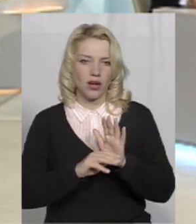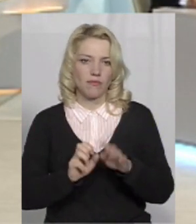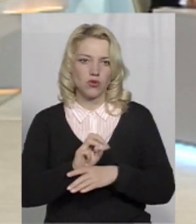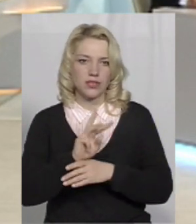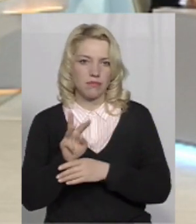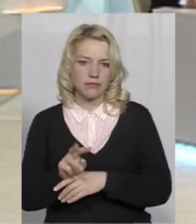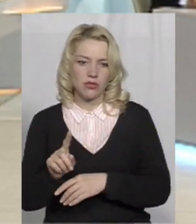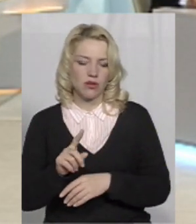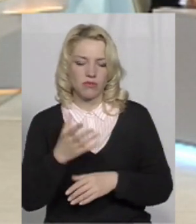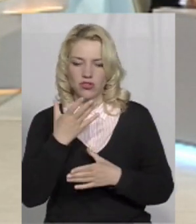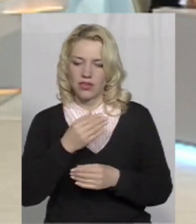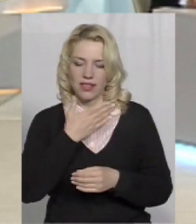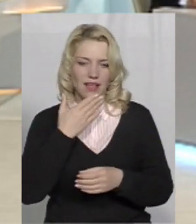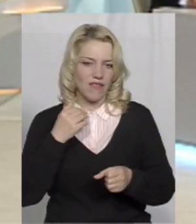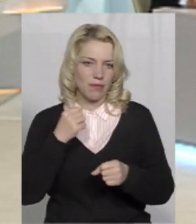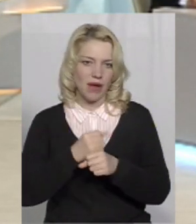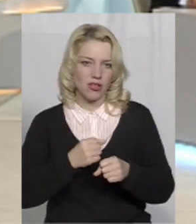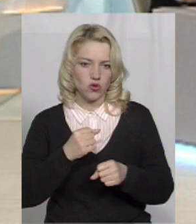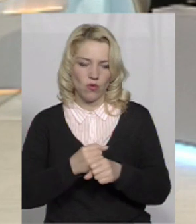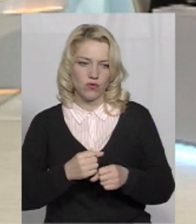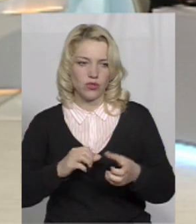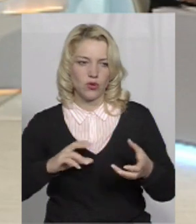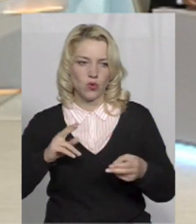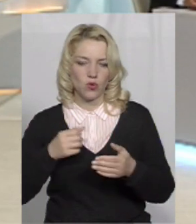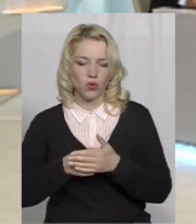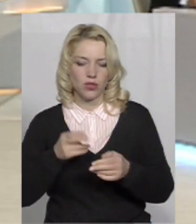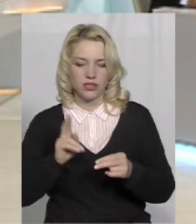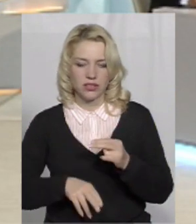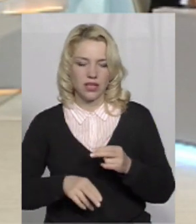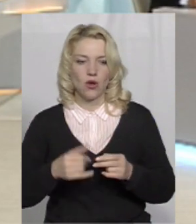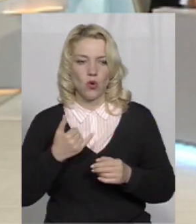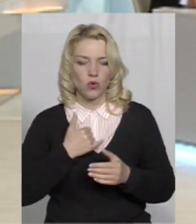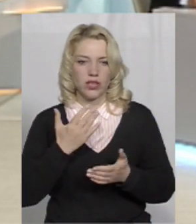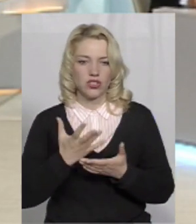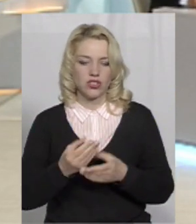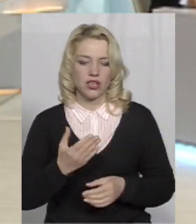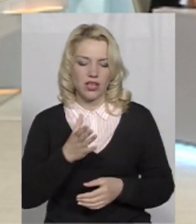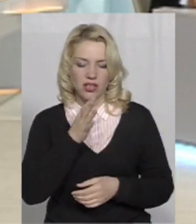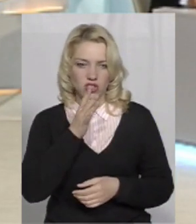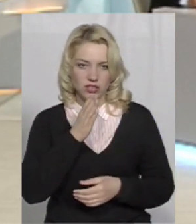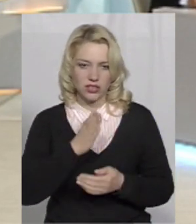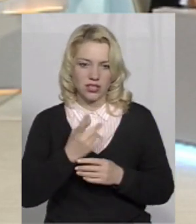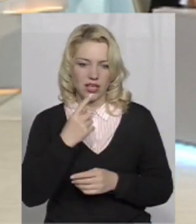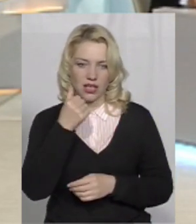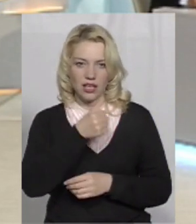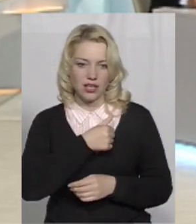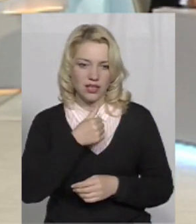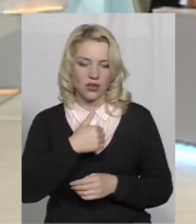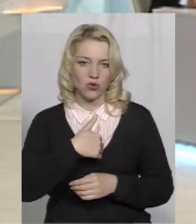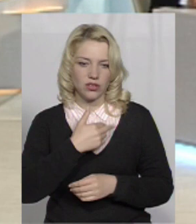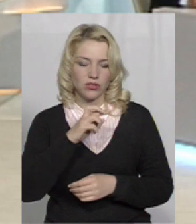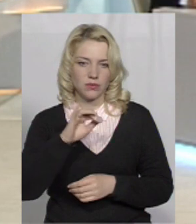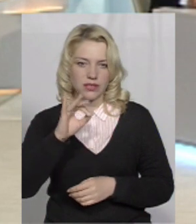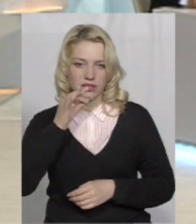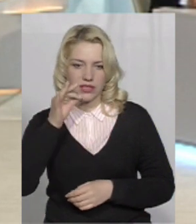ще ми не відпрацювали до кінця загалом. Ще є час, рік. Ще є час. Тому хотілося б